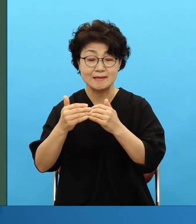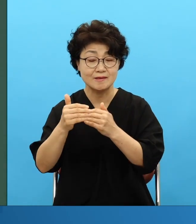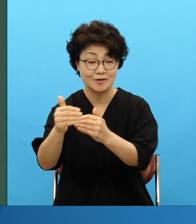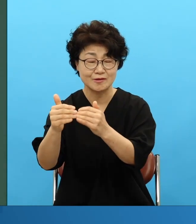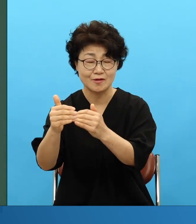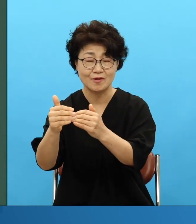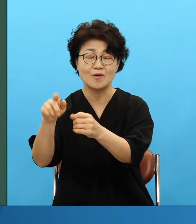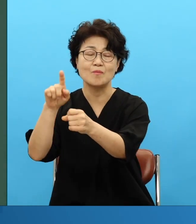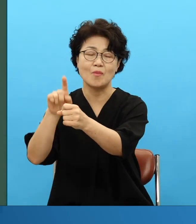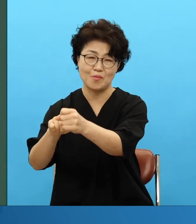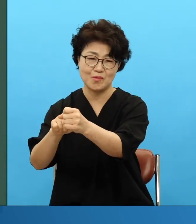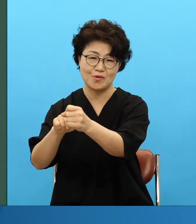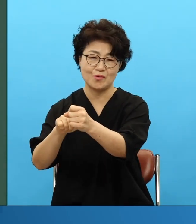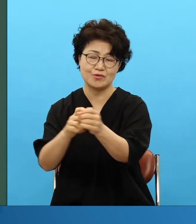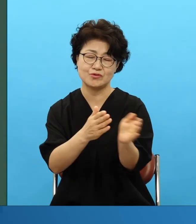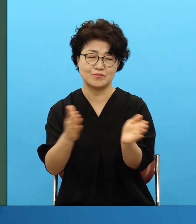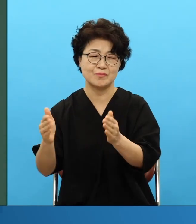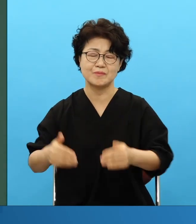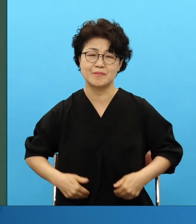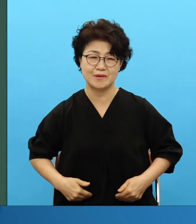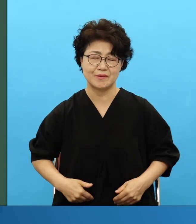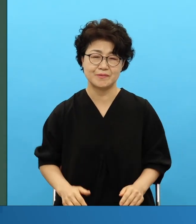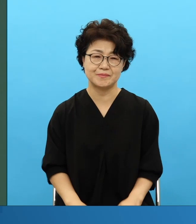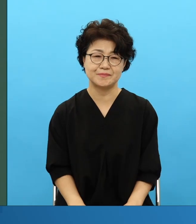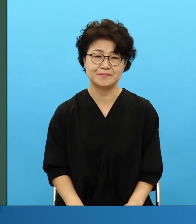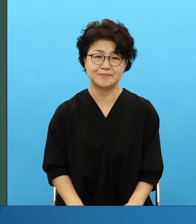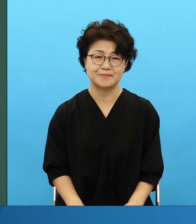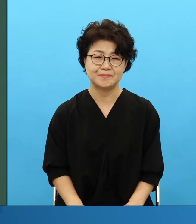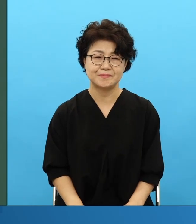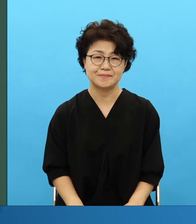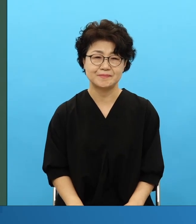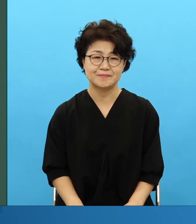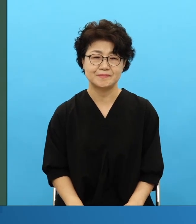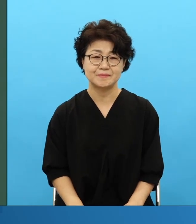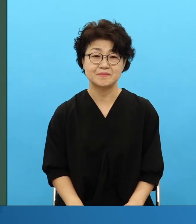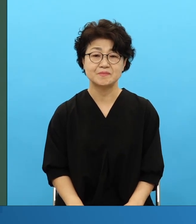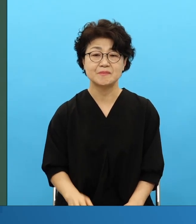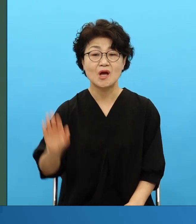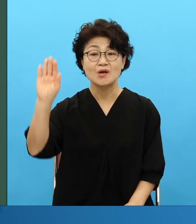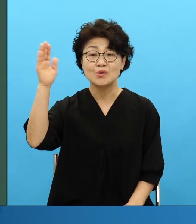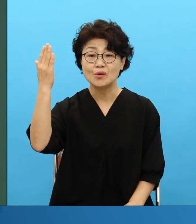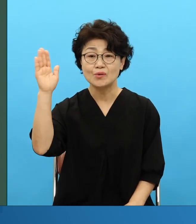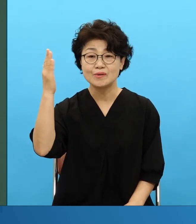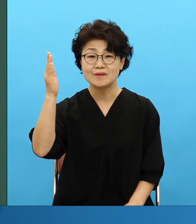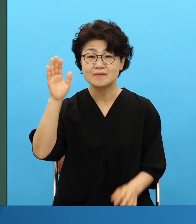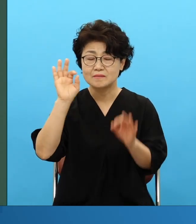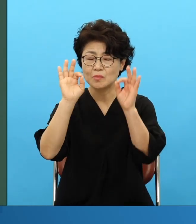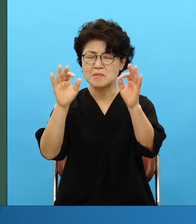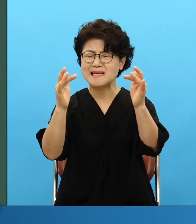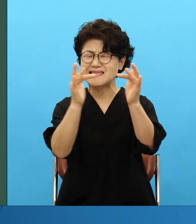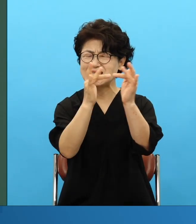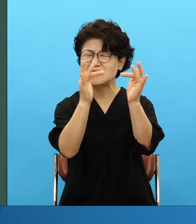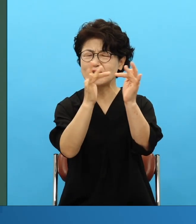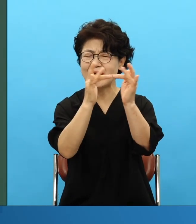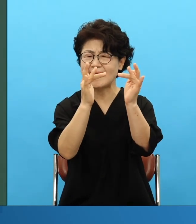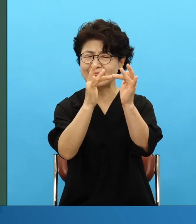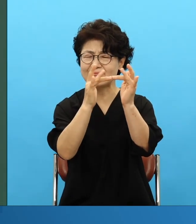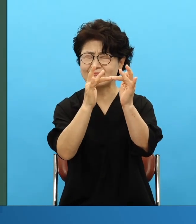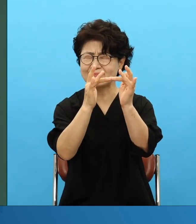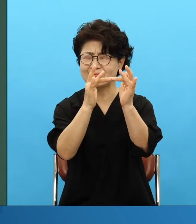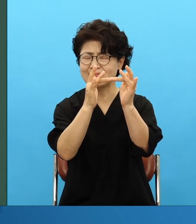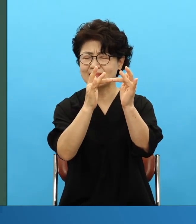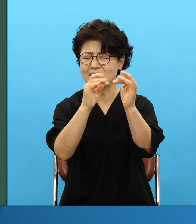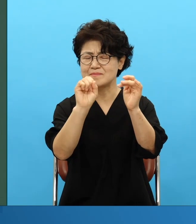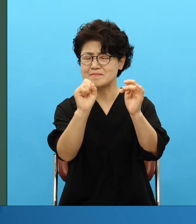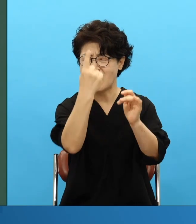막 인터넷이 말이죠. 인터넷가 사람을 괴롭히고 막 이런 시대 아닙니까 지금요? So we're in an age where people go online to just